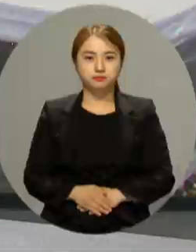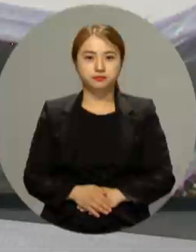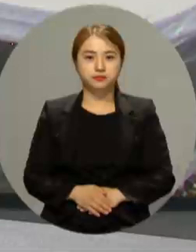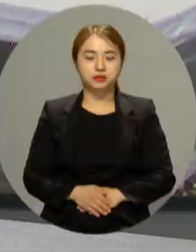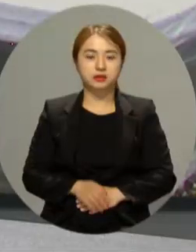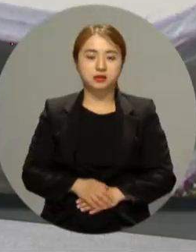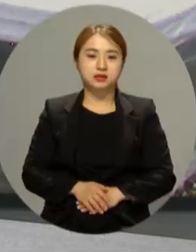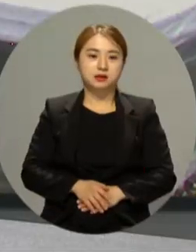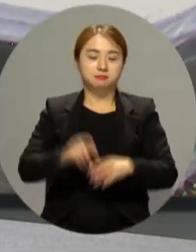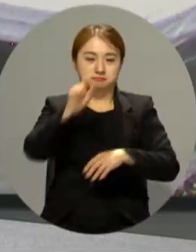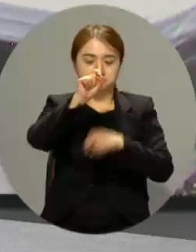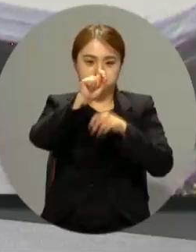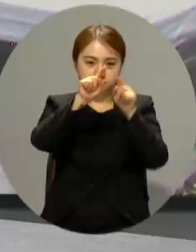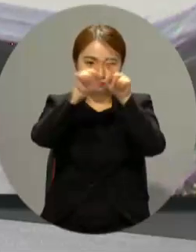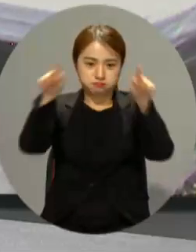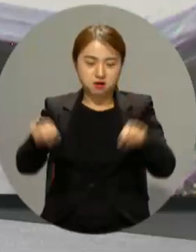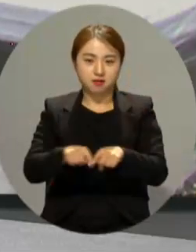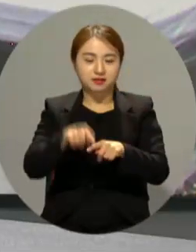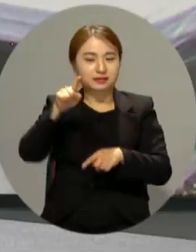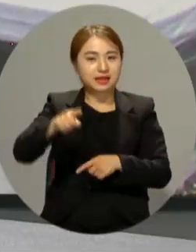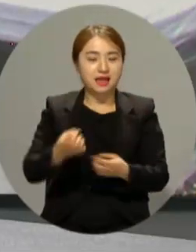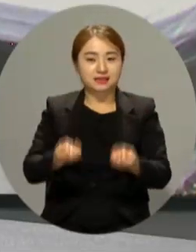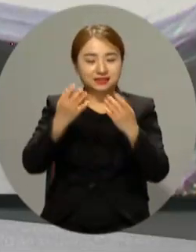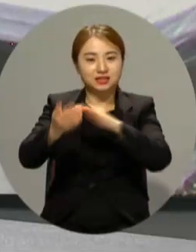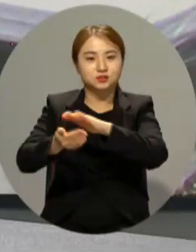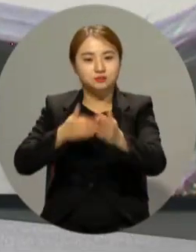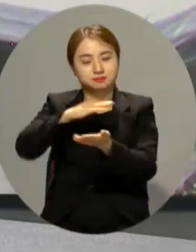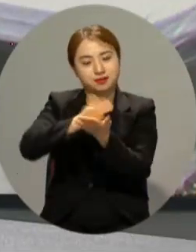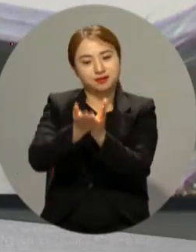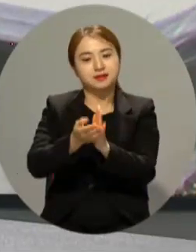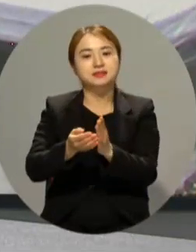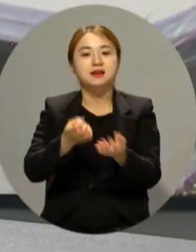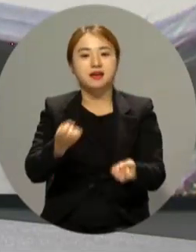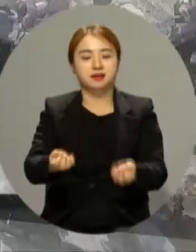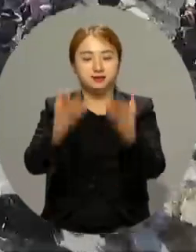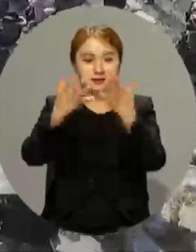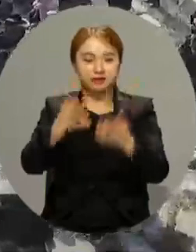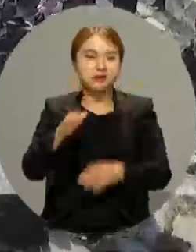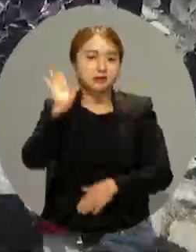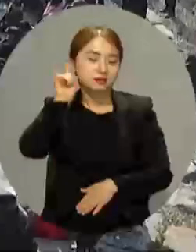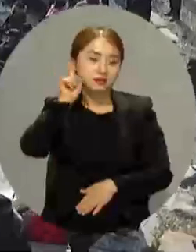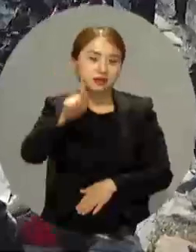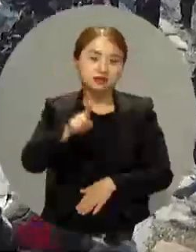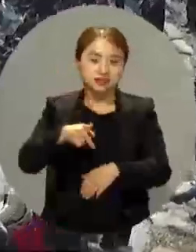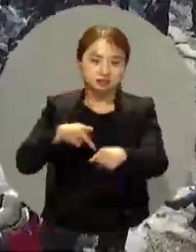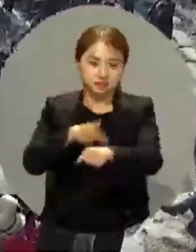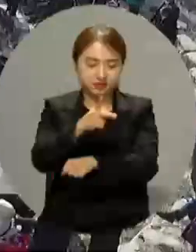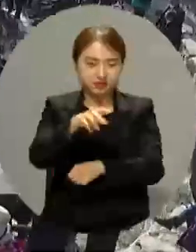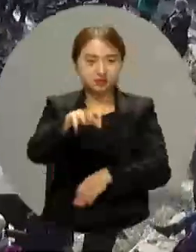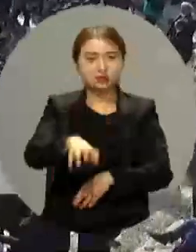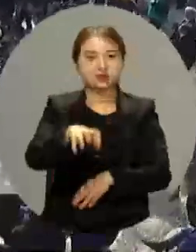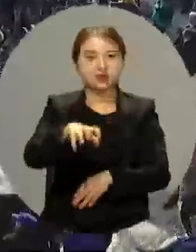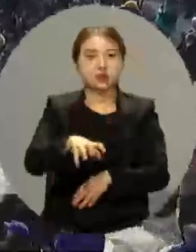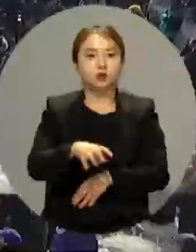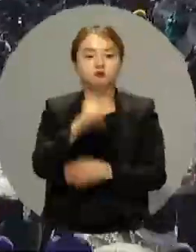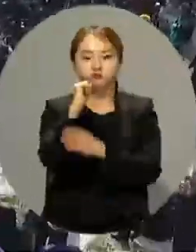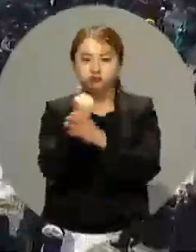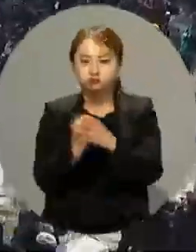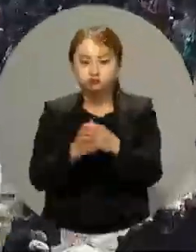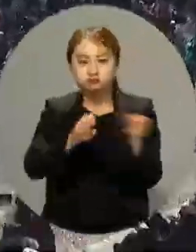정월 대보름을 앞두고 다채로운 행사가 펼쳐집니다 내일 임실 강진에서는 묵은액을 털어내는